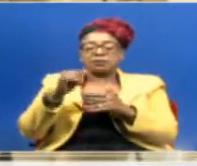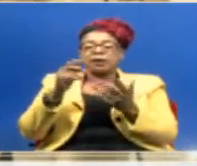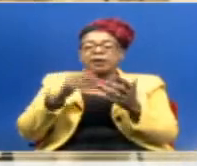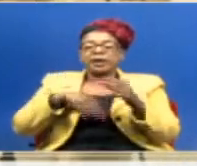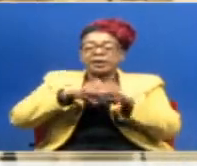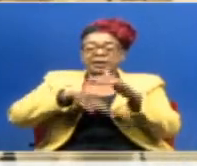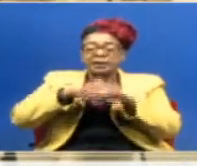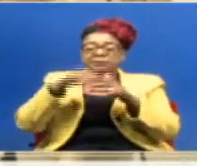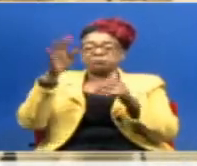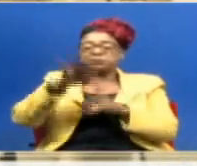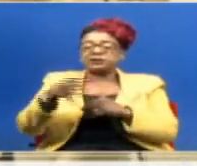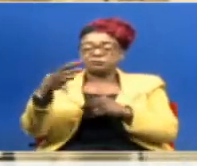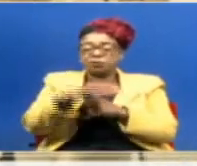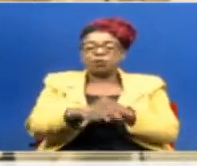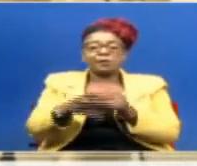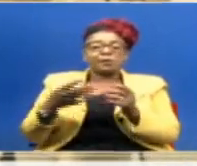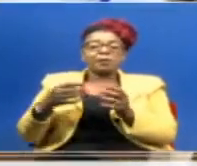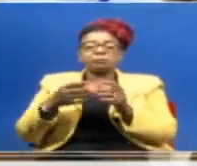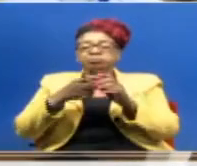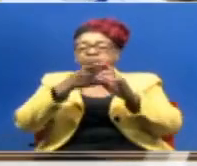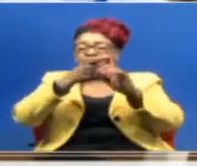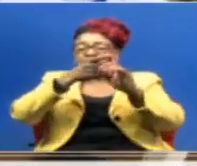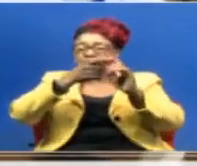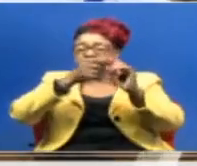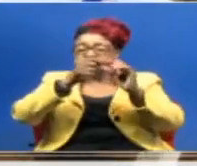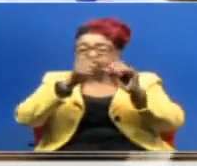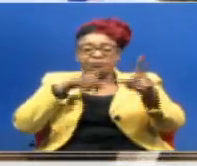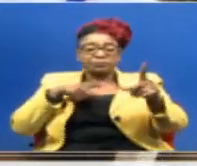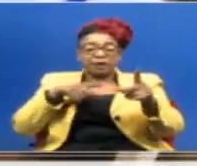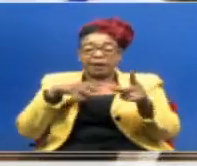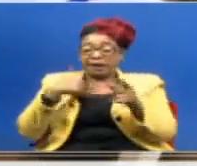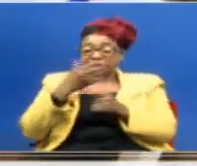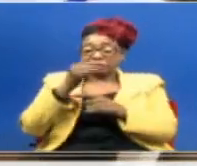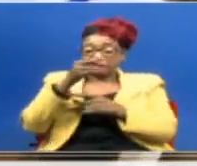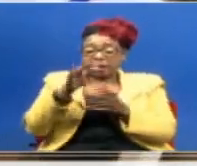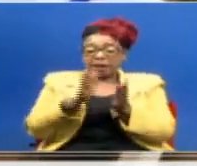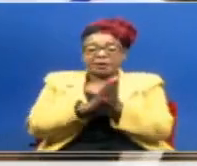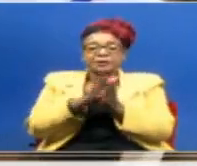basketball, ulengaji shabaha yani archery na skating.